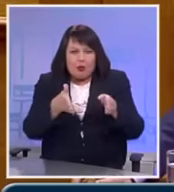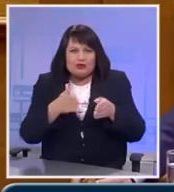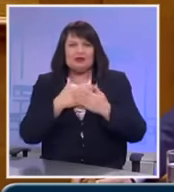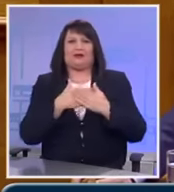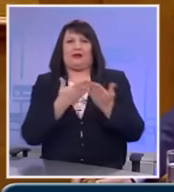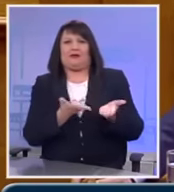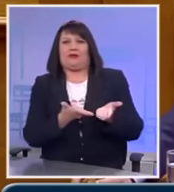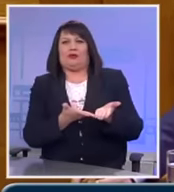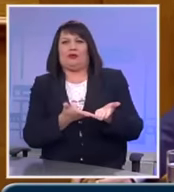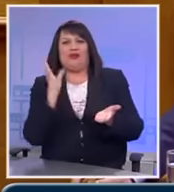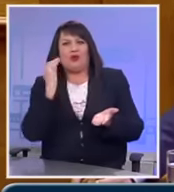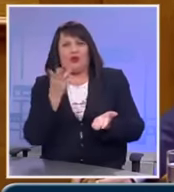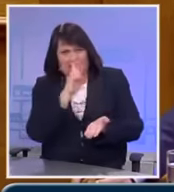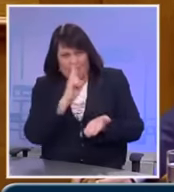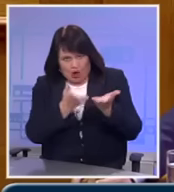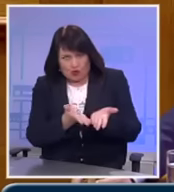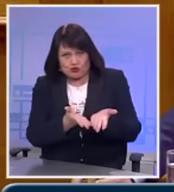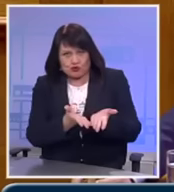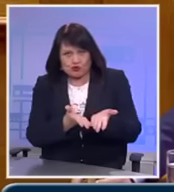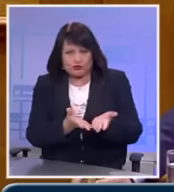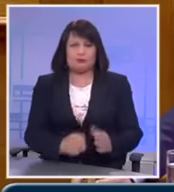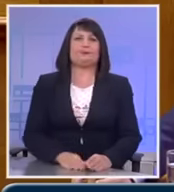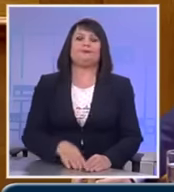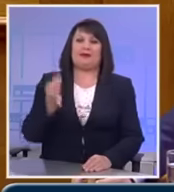ανθρώπ μας είπατε για την